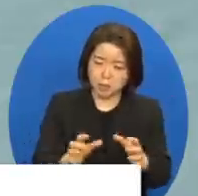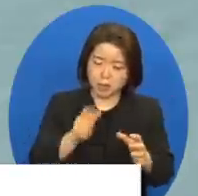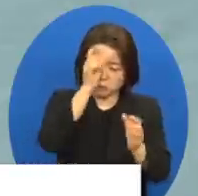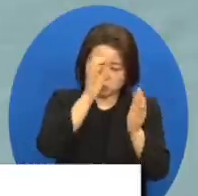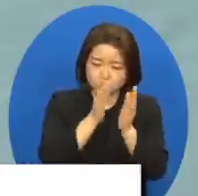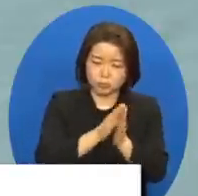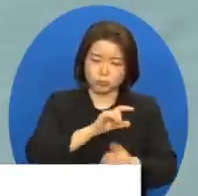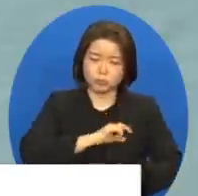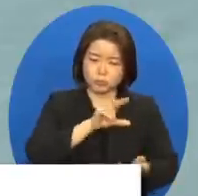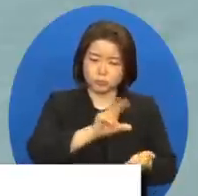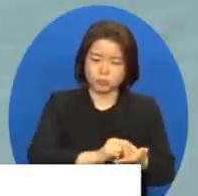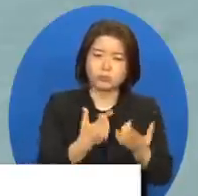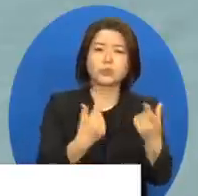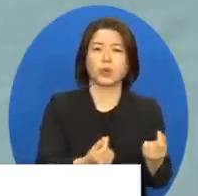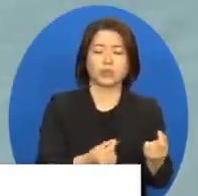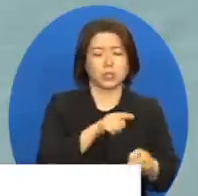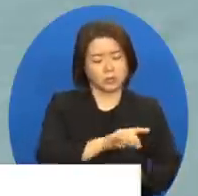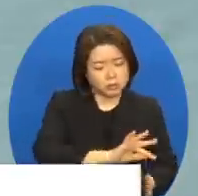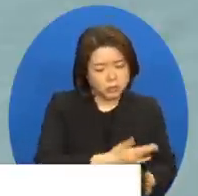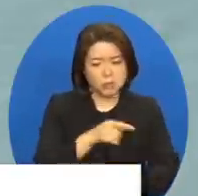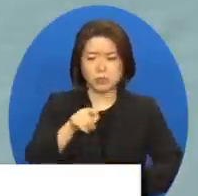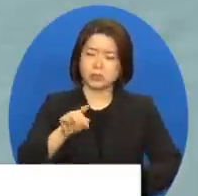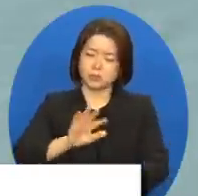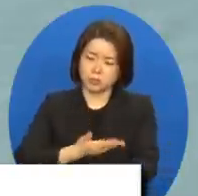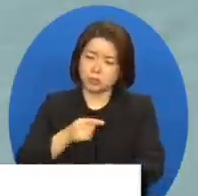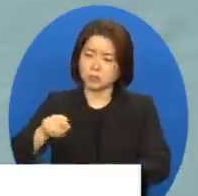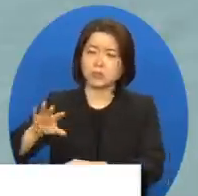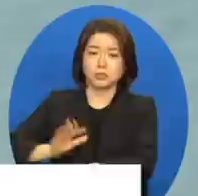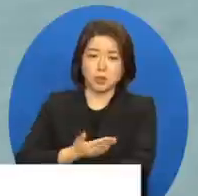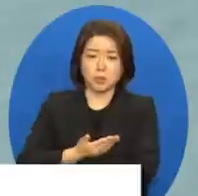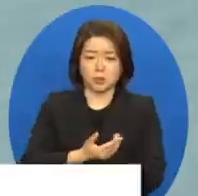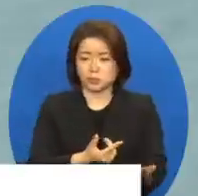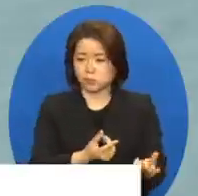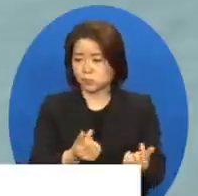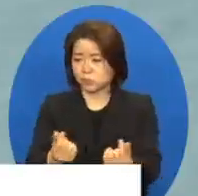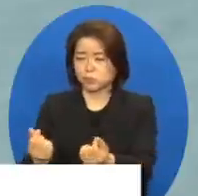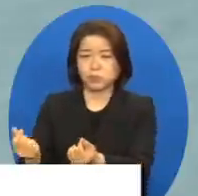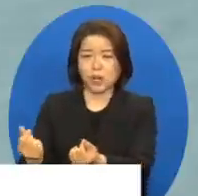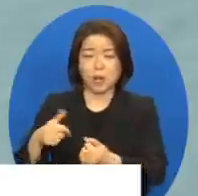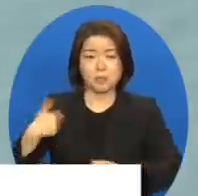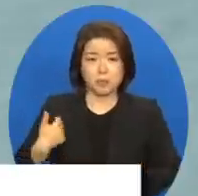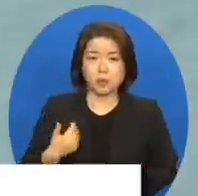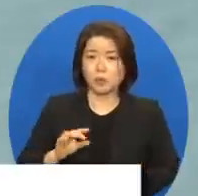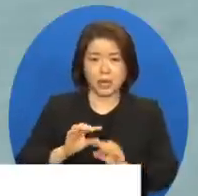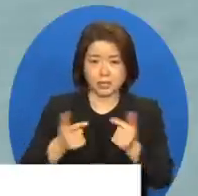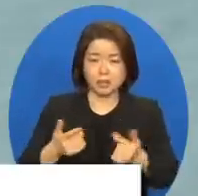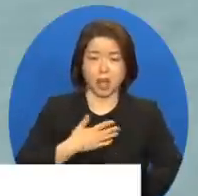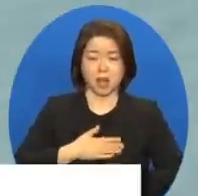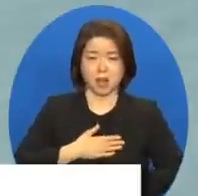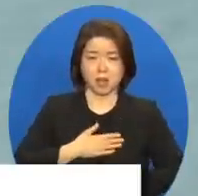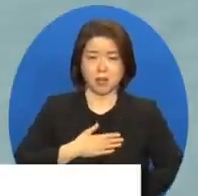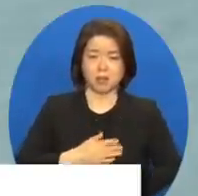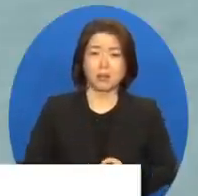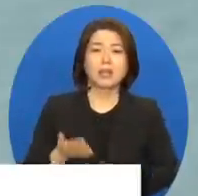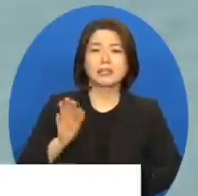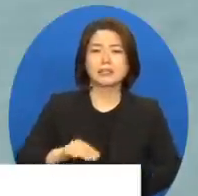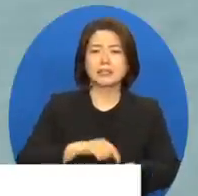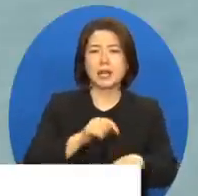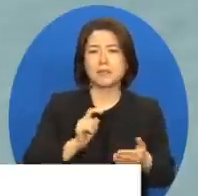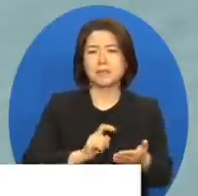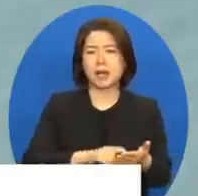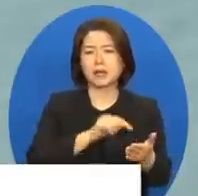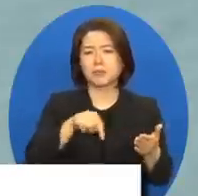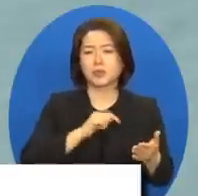제목이에요. 하나님 이거 잘못했어요. 저거 잘못했어요. 모르는 바가 아닙니다. 그런데 마음의